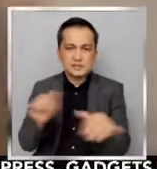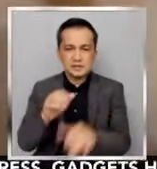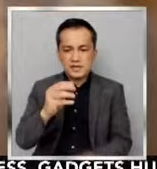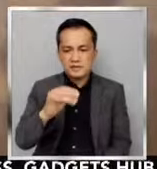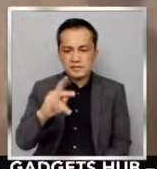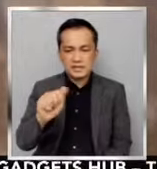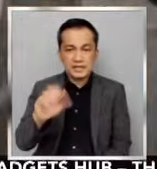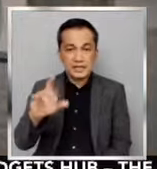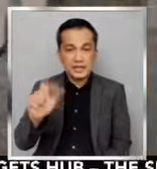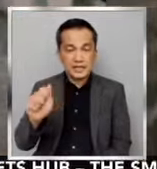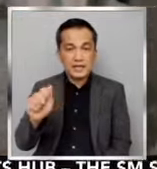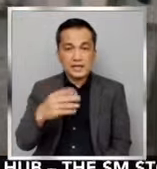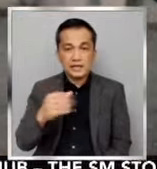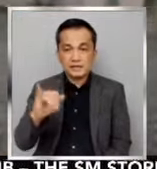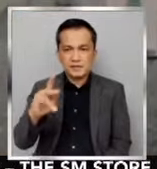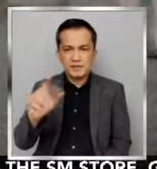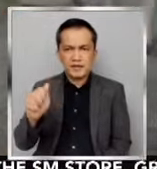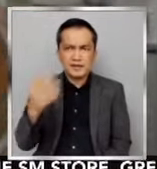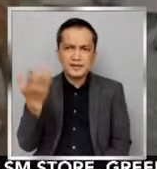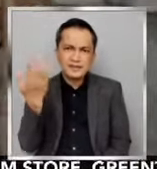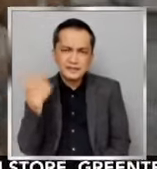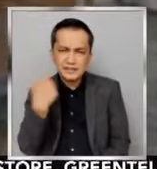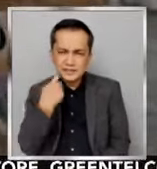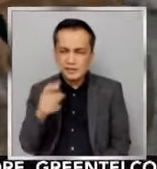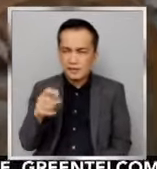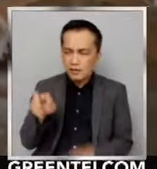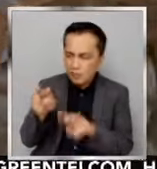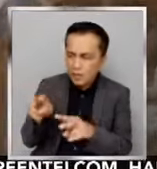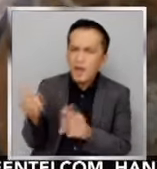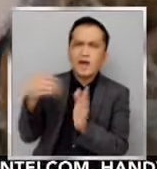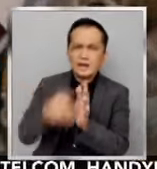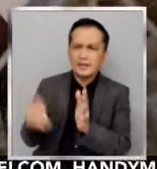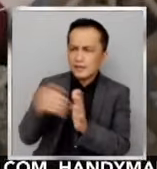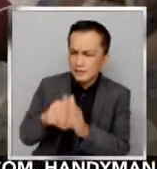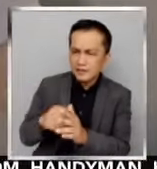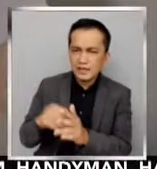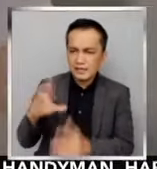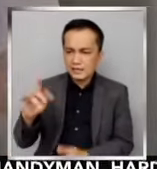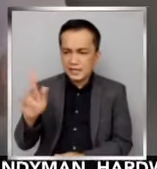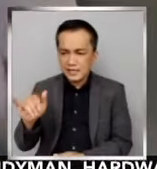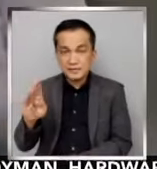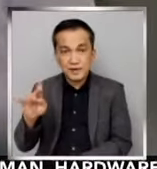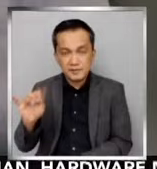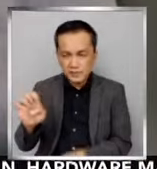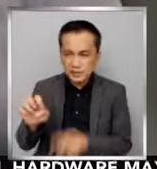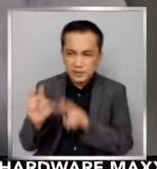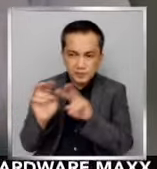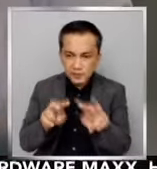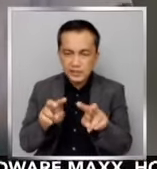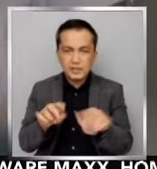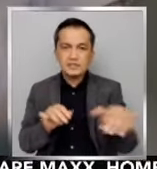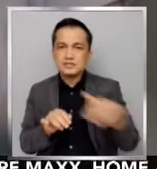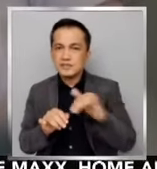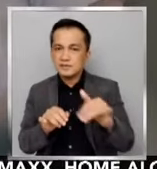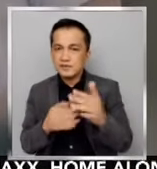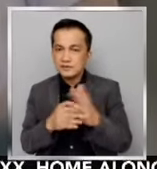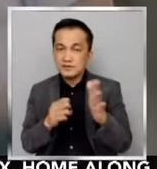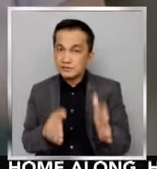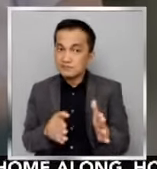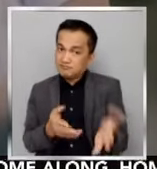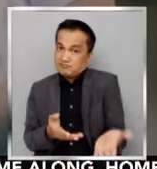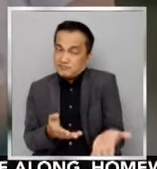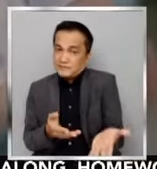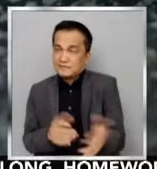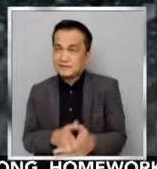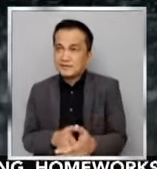gabi. Tila na deja vu si Clay, played by Barbie Forteza, nang makita ang kapwa niya estudyante na